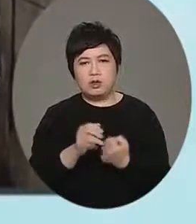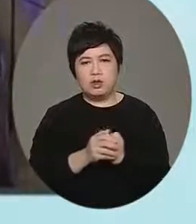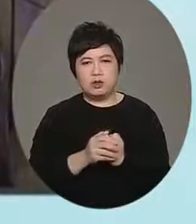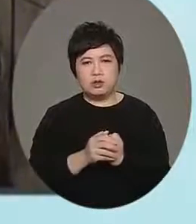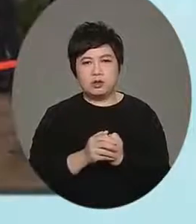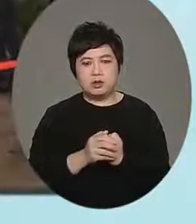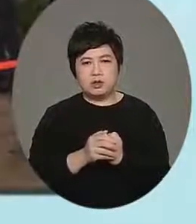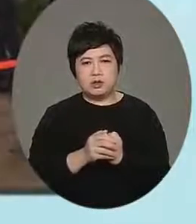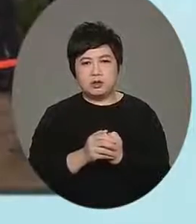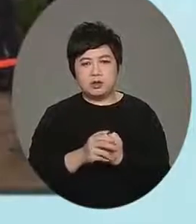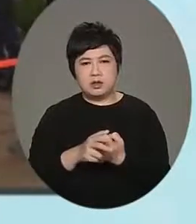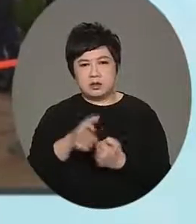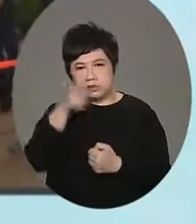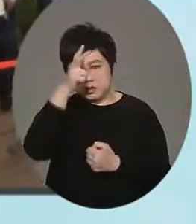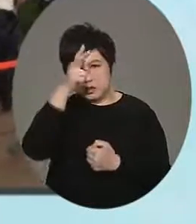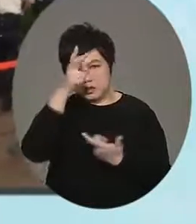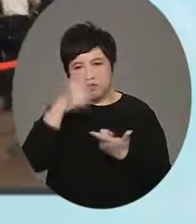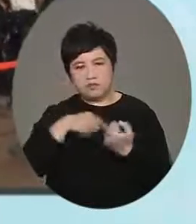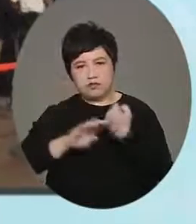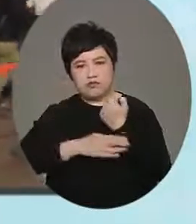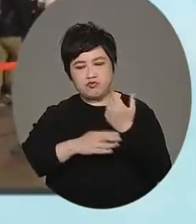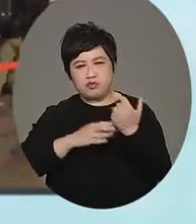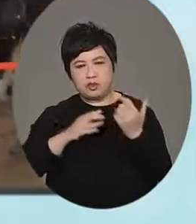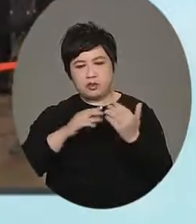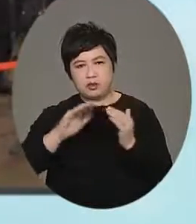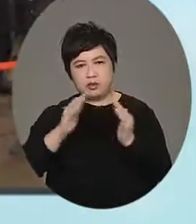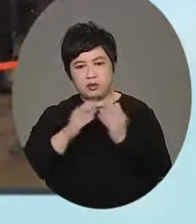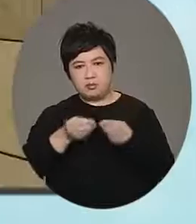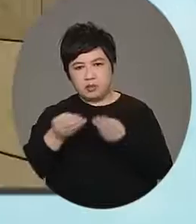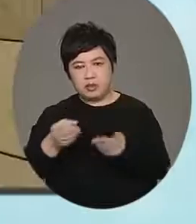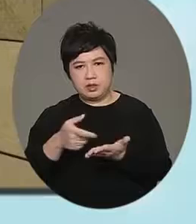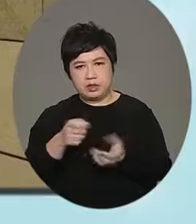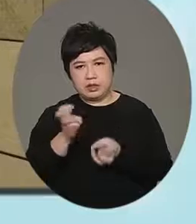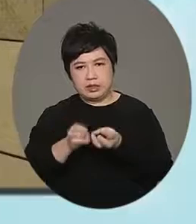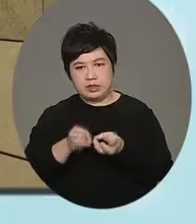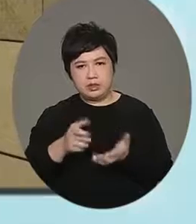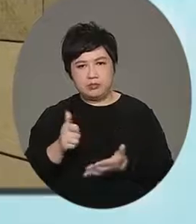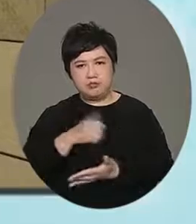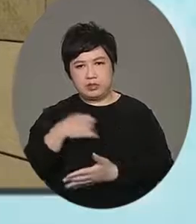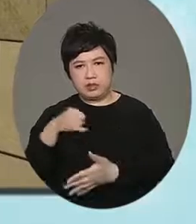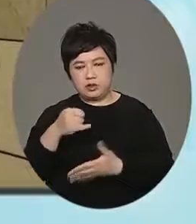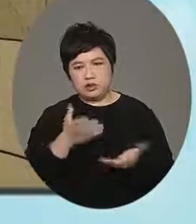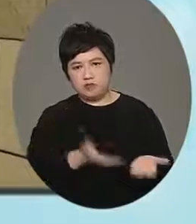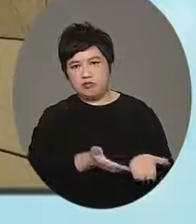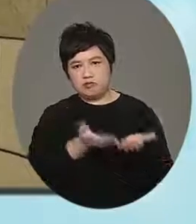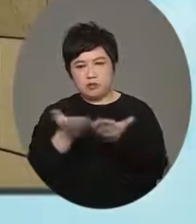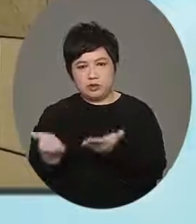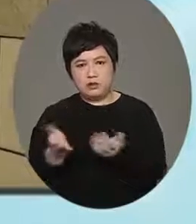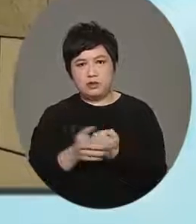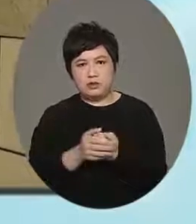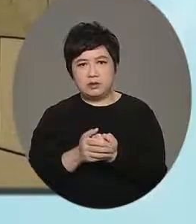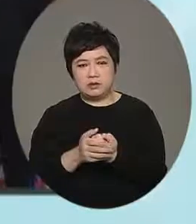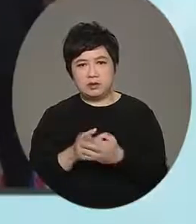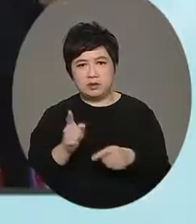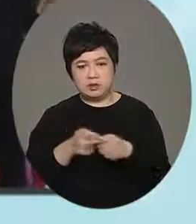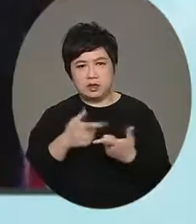個律政司提供的材料是 不足夠，亦都律政司提供的材料呢是非